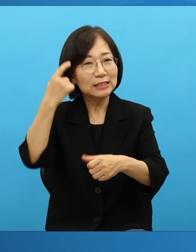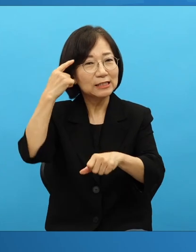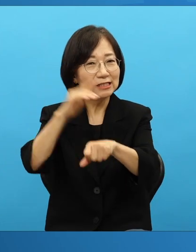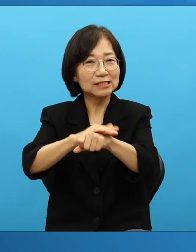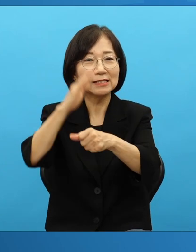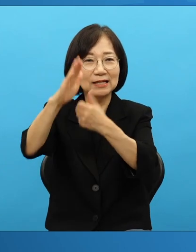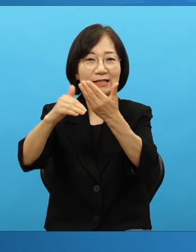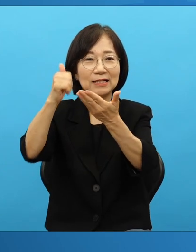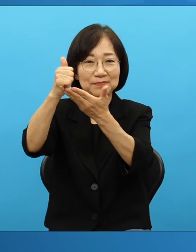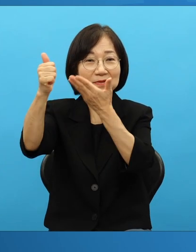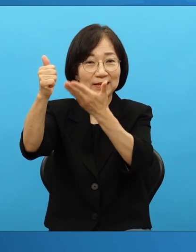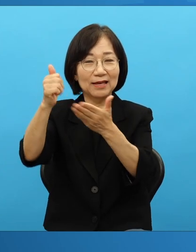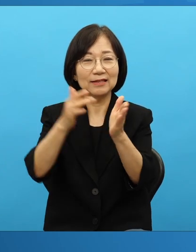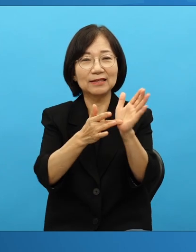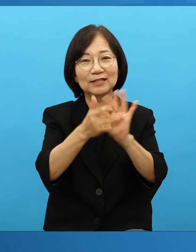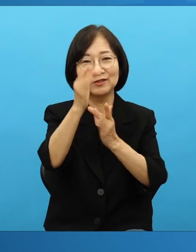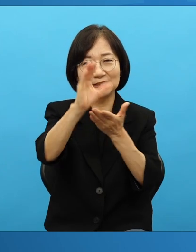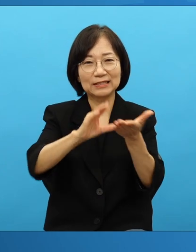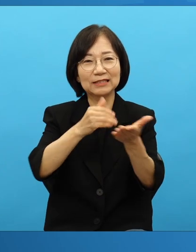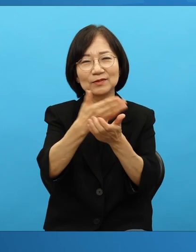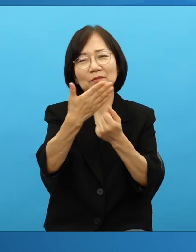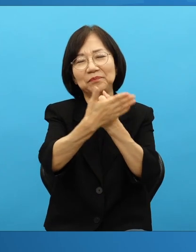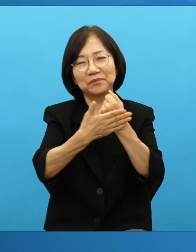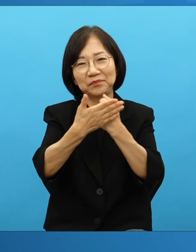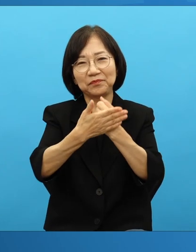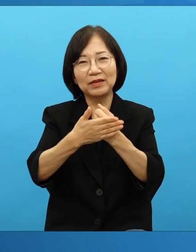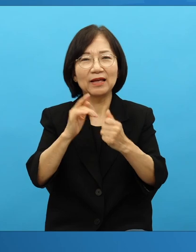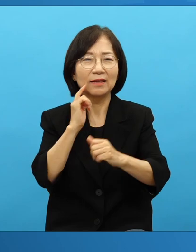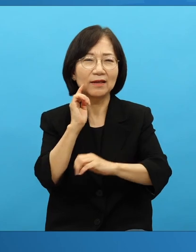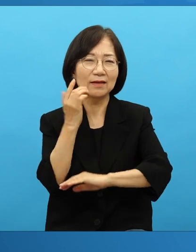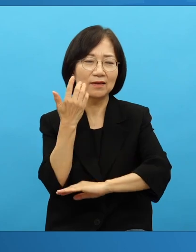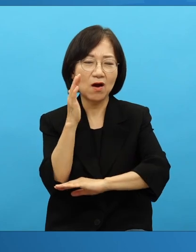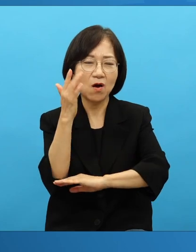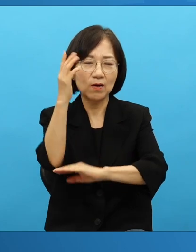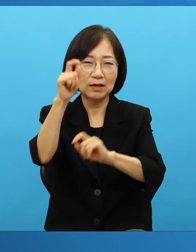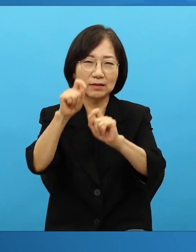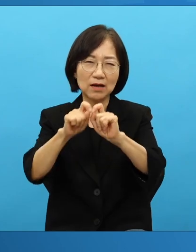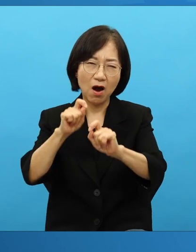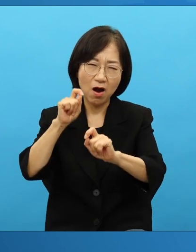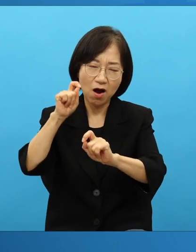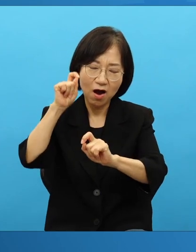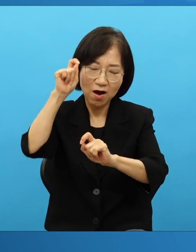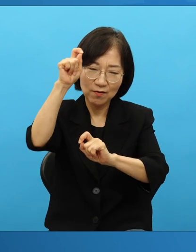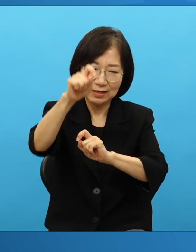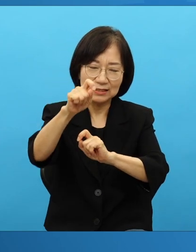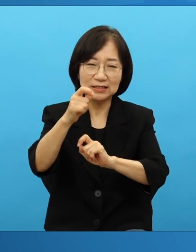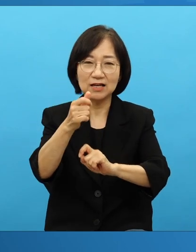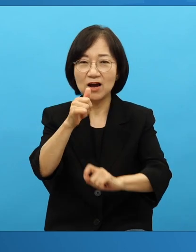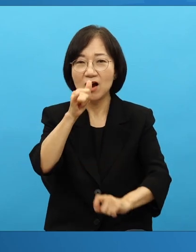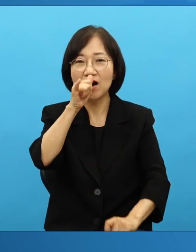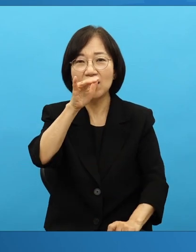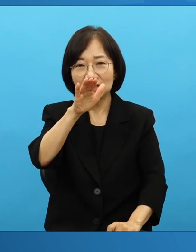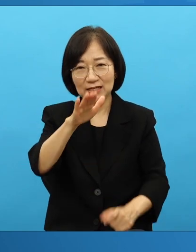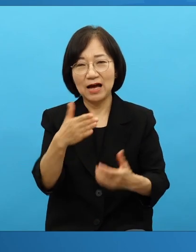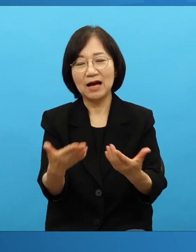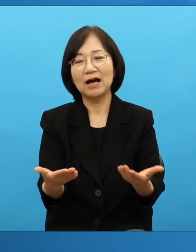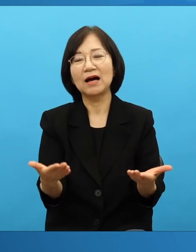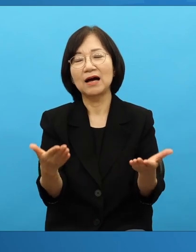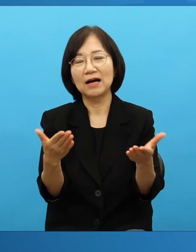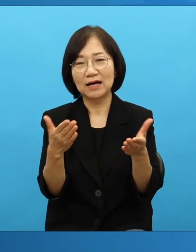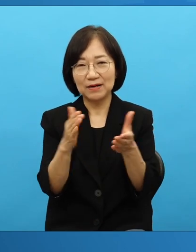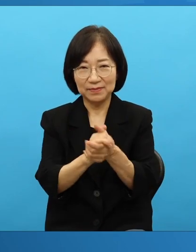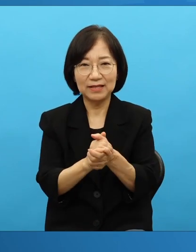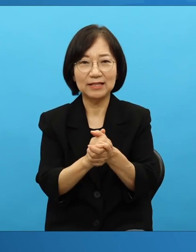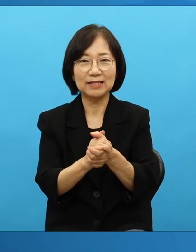지혜로우신 하나님께 예수 그리스도를 말미암아 영광이 세세무궁하도록 있을지어다.